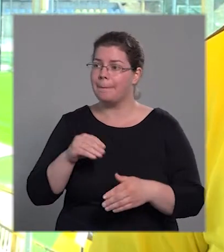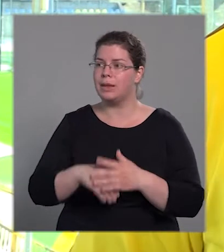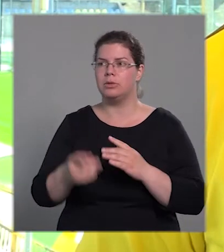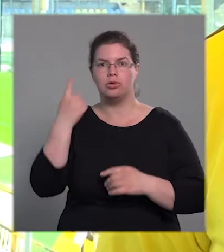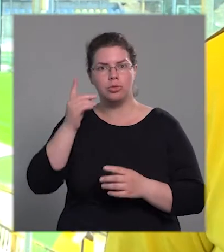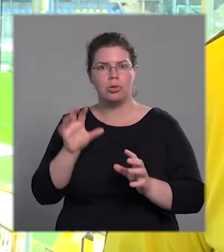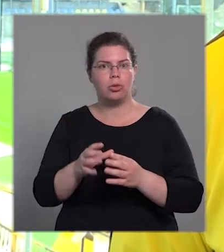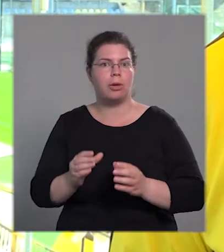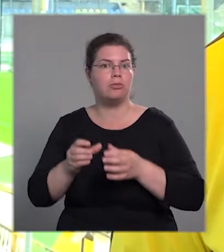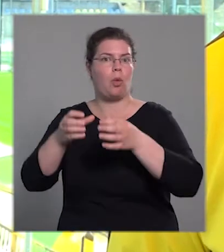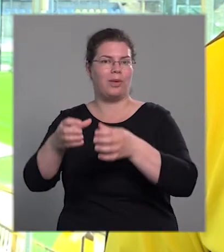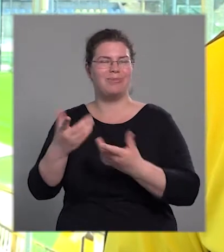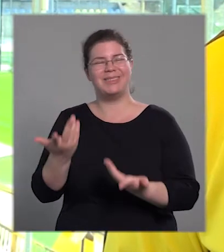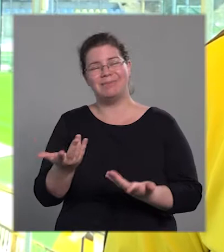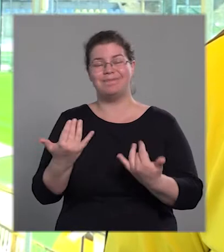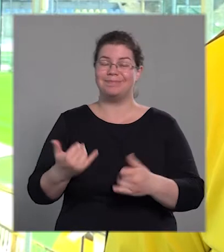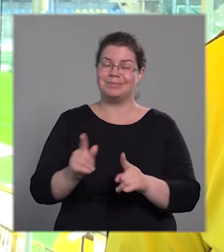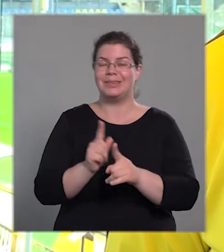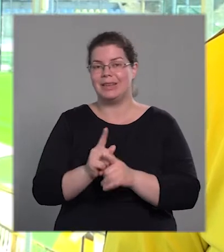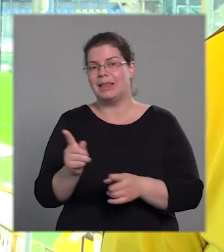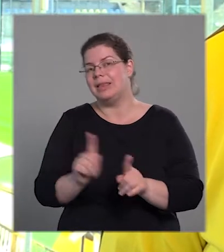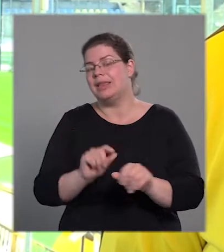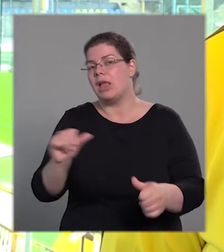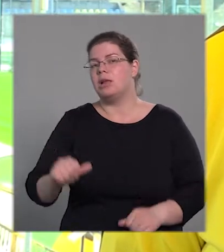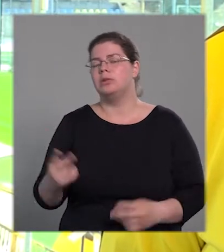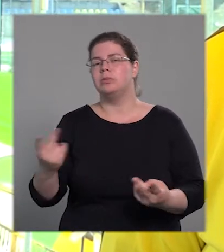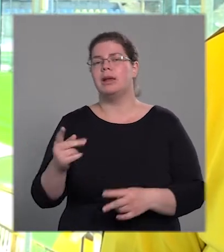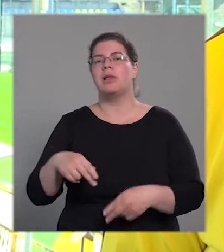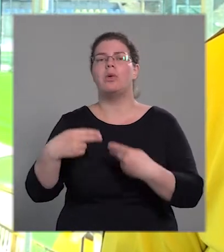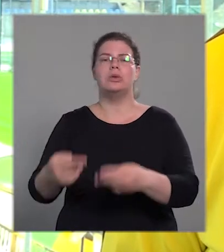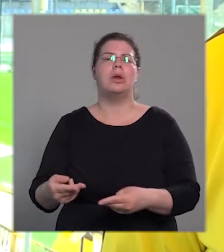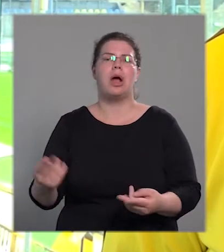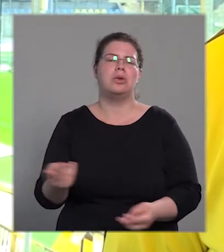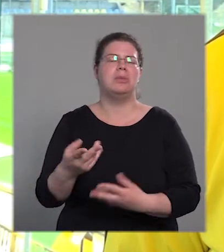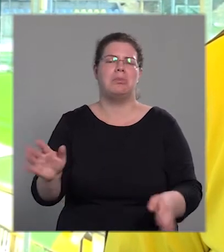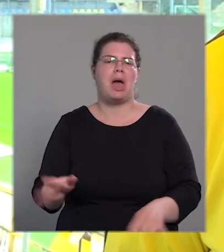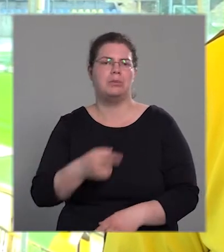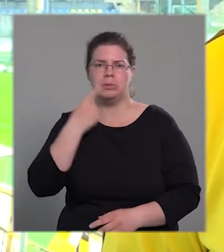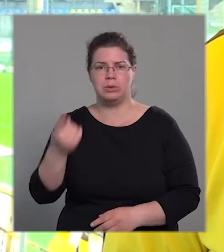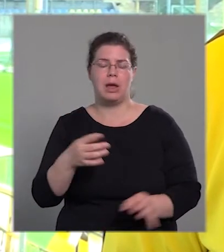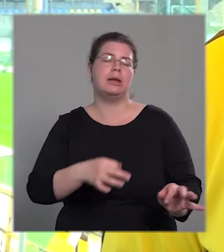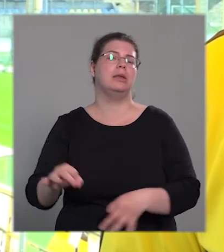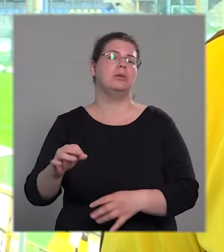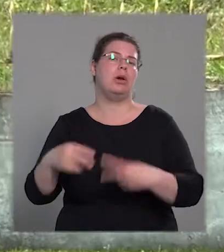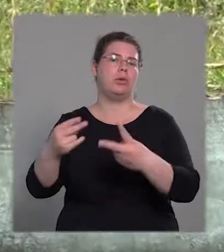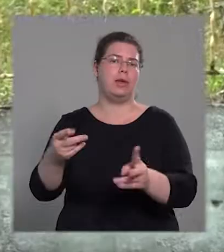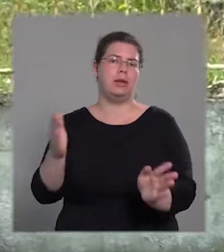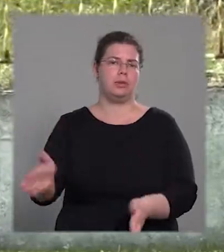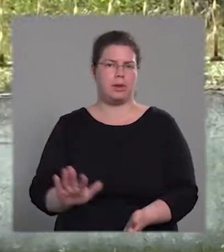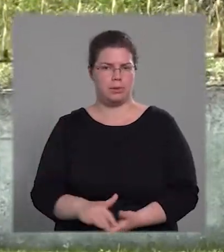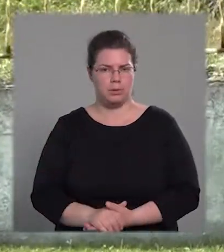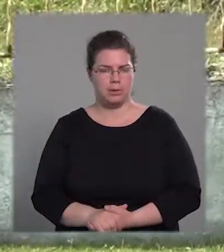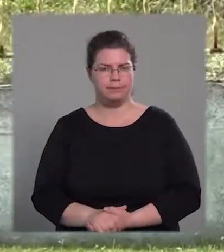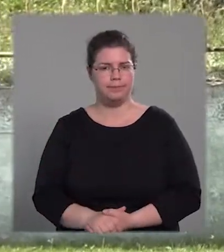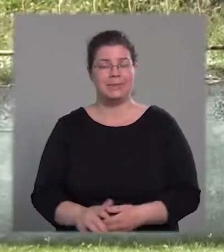lépni. Ez most ez így alakult, nyilván utólag könnyebb bármit is mondani, készülünk a következő szezonra.